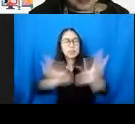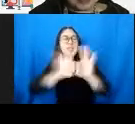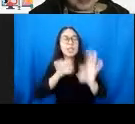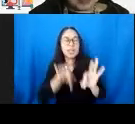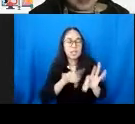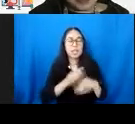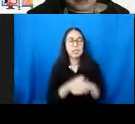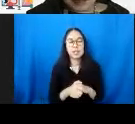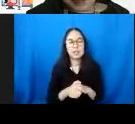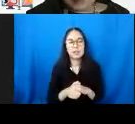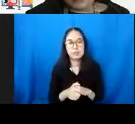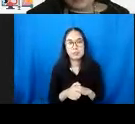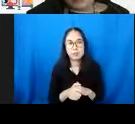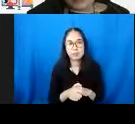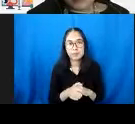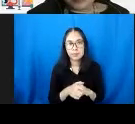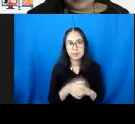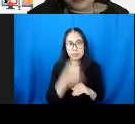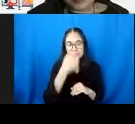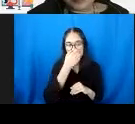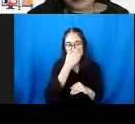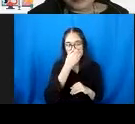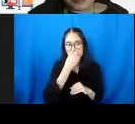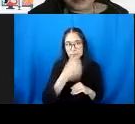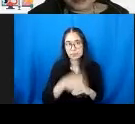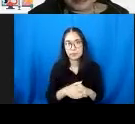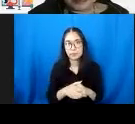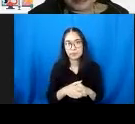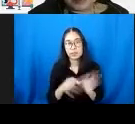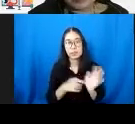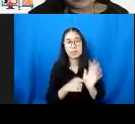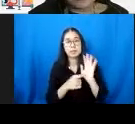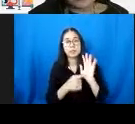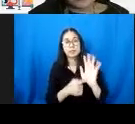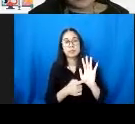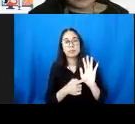saya akan berbagi slide sebentar ya,